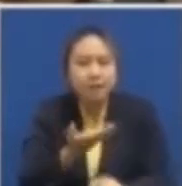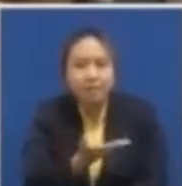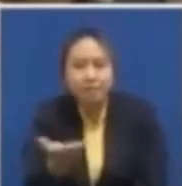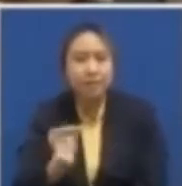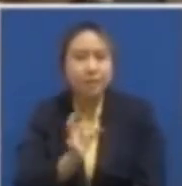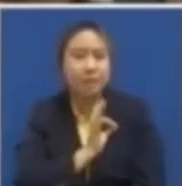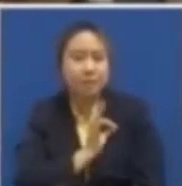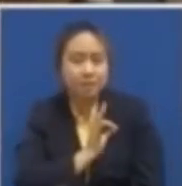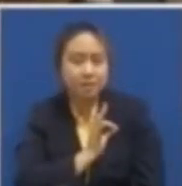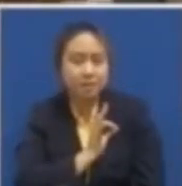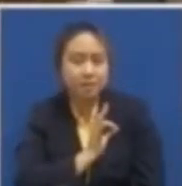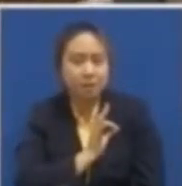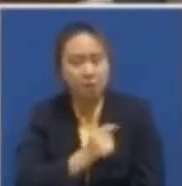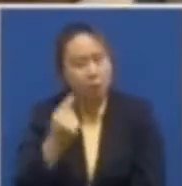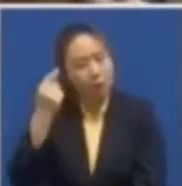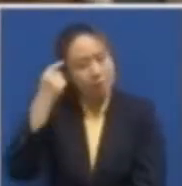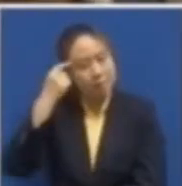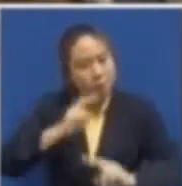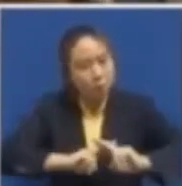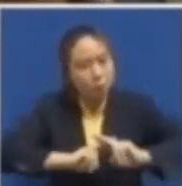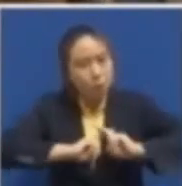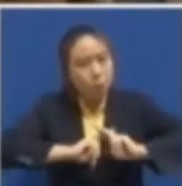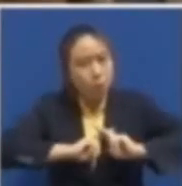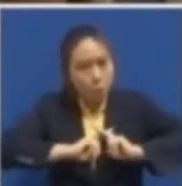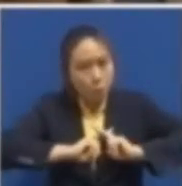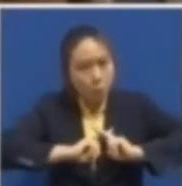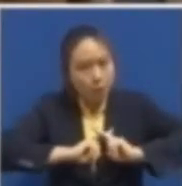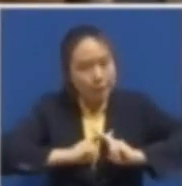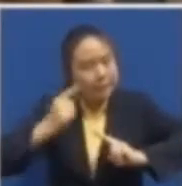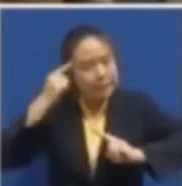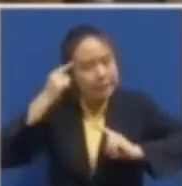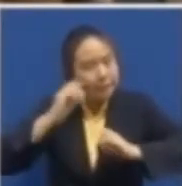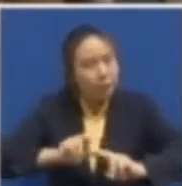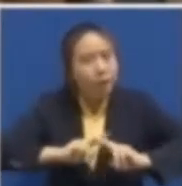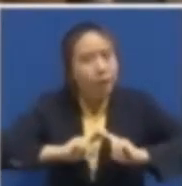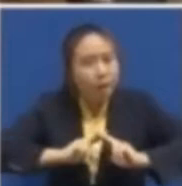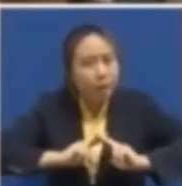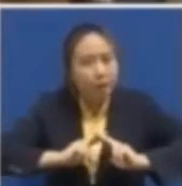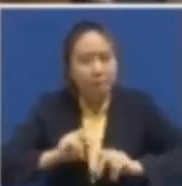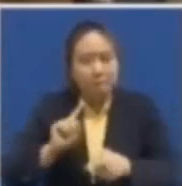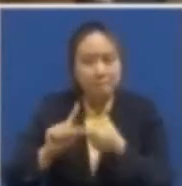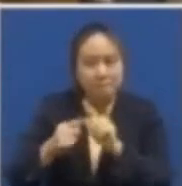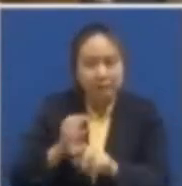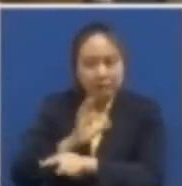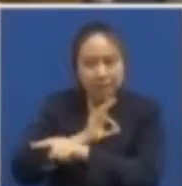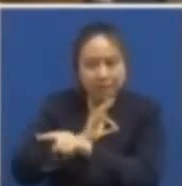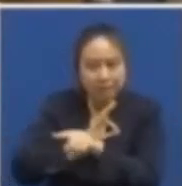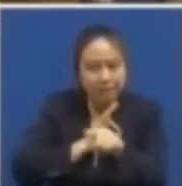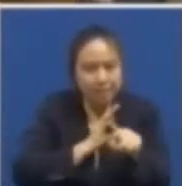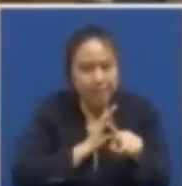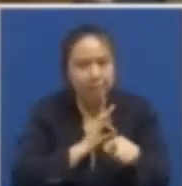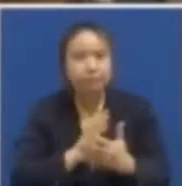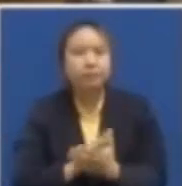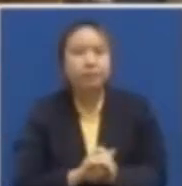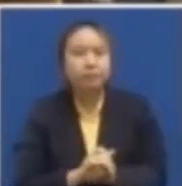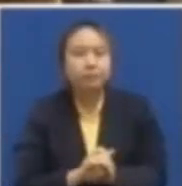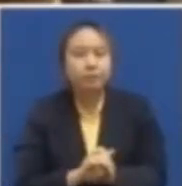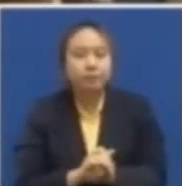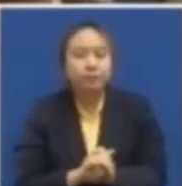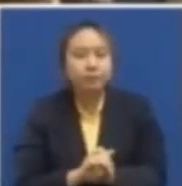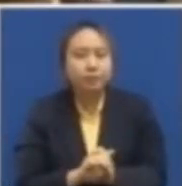เอาความคิดเห็นโดยส่วนตัวแล้วคาดเอาเองว่าเพื่อนสมาชิกแต่ละคนจะสาม